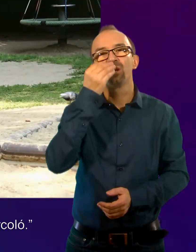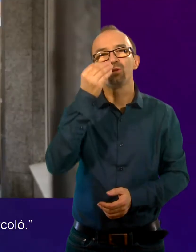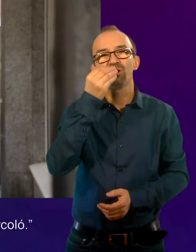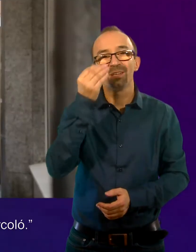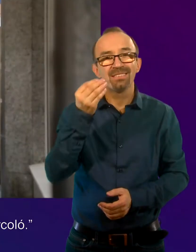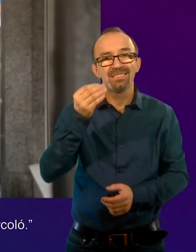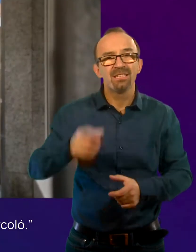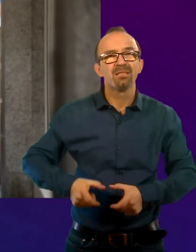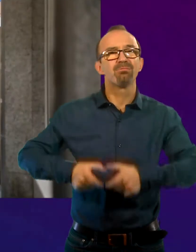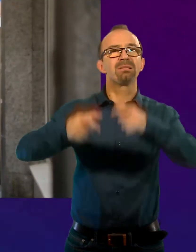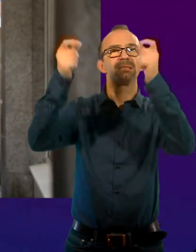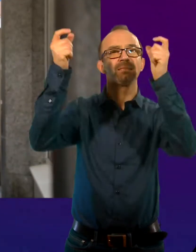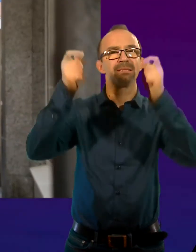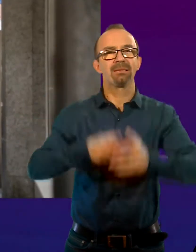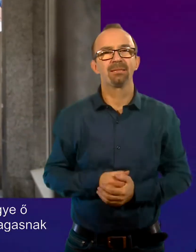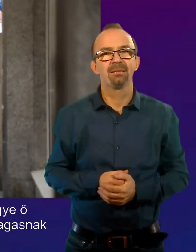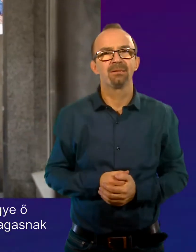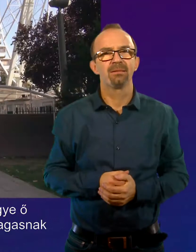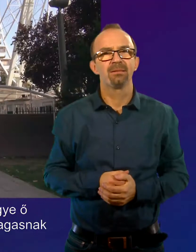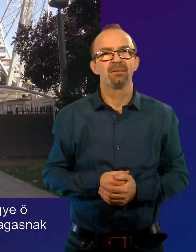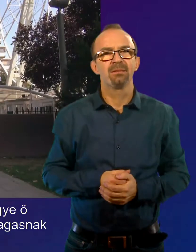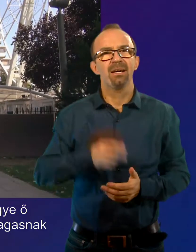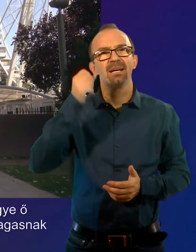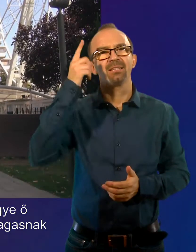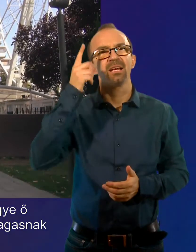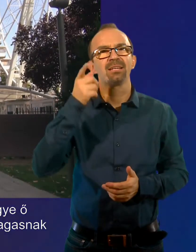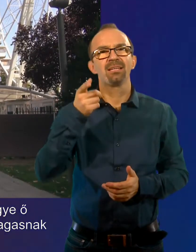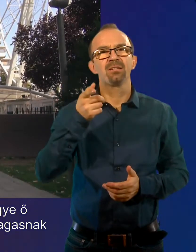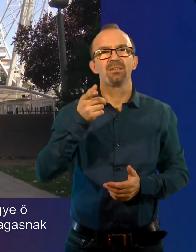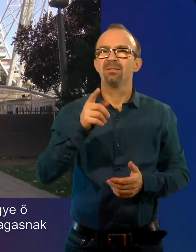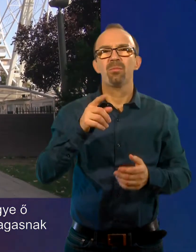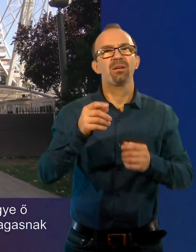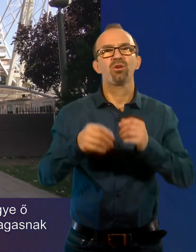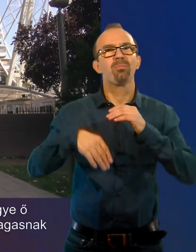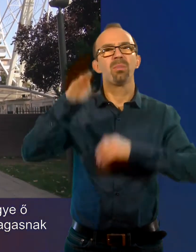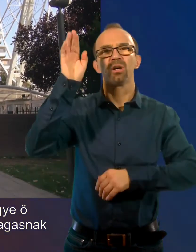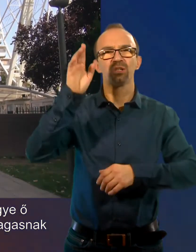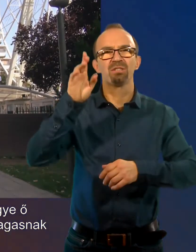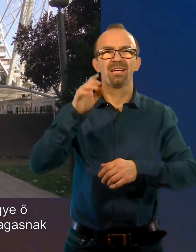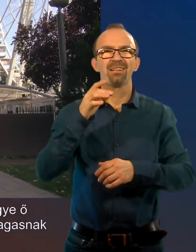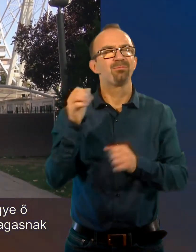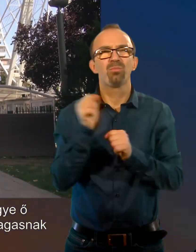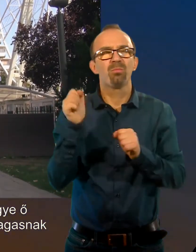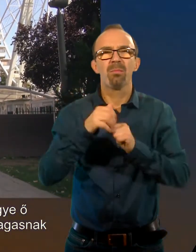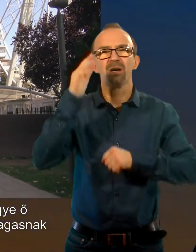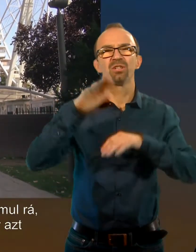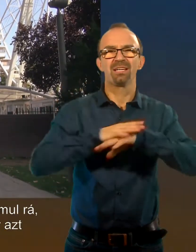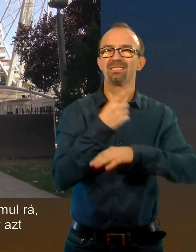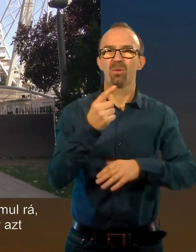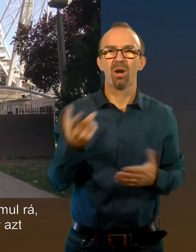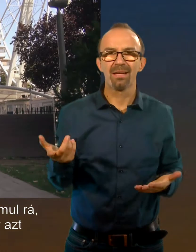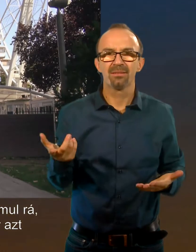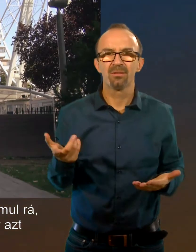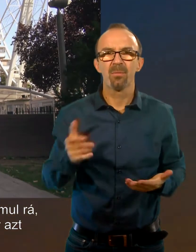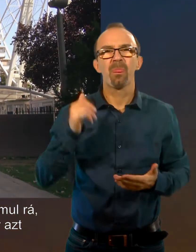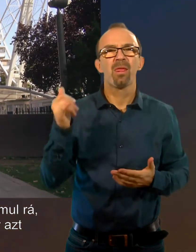rózsaszín felhőkarcoló. Azt az imidzset találja ki magának, hogy ő rettenetesen magas, de ilyen kínosan magasnak érzi